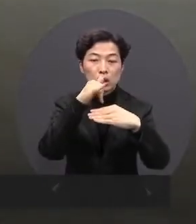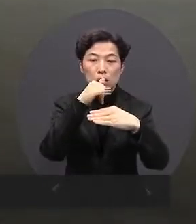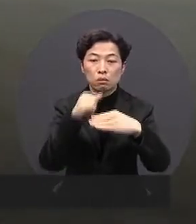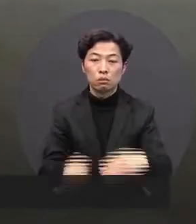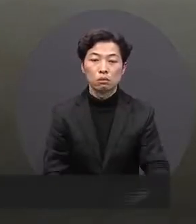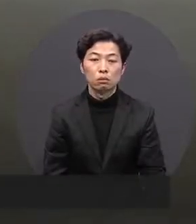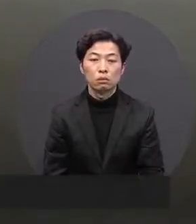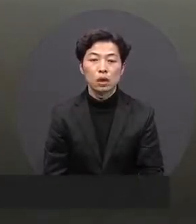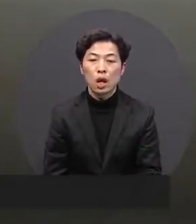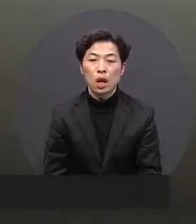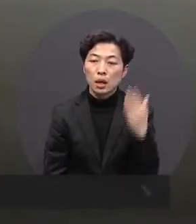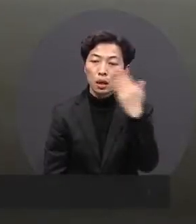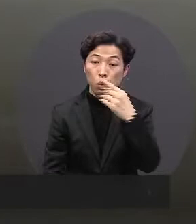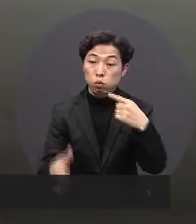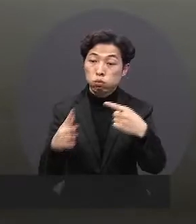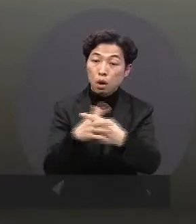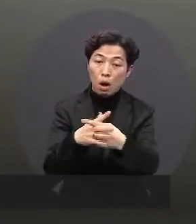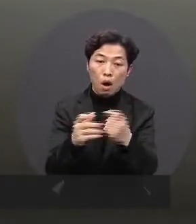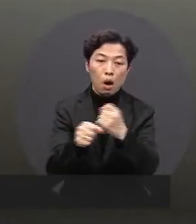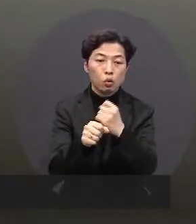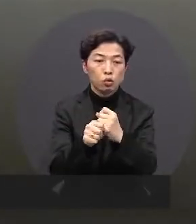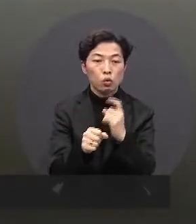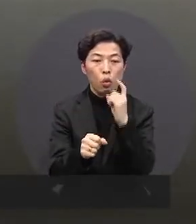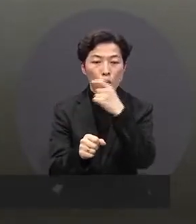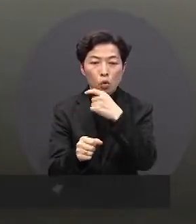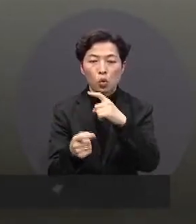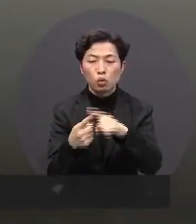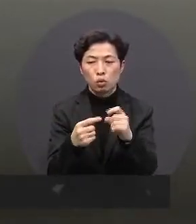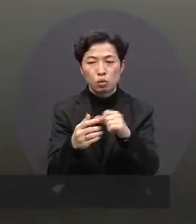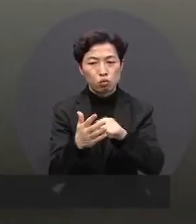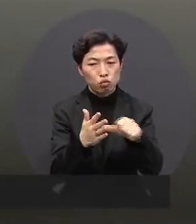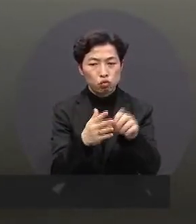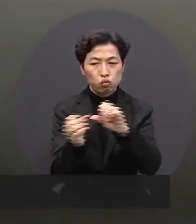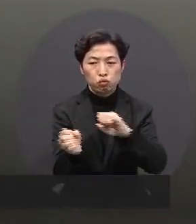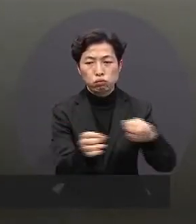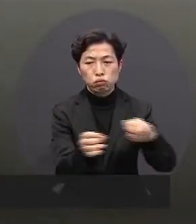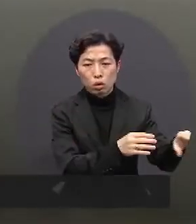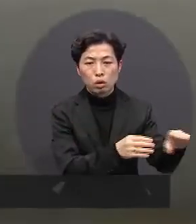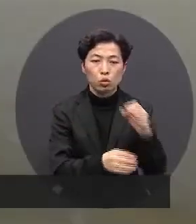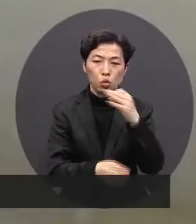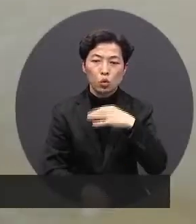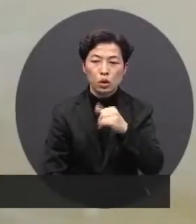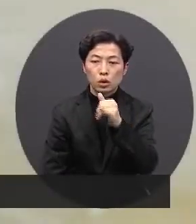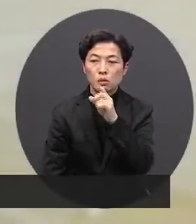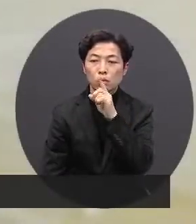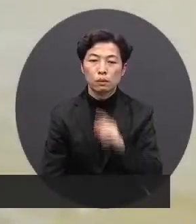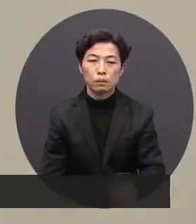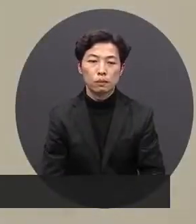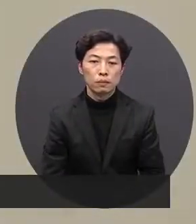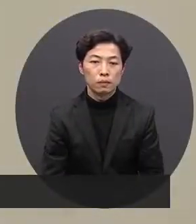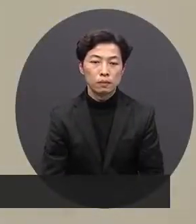제거하는 거는 투명성과 중간에 이제 색이라든가 여러 가지를 했을 때 그 불순물을 제거해야 되고.